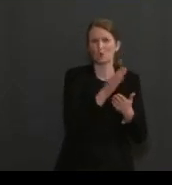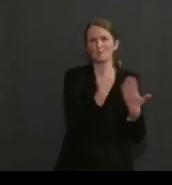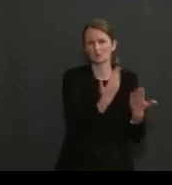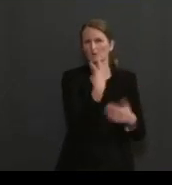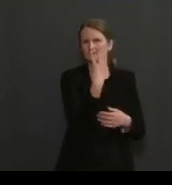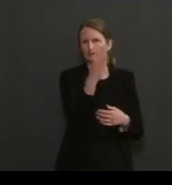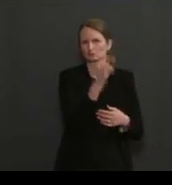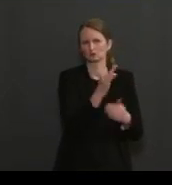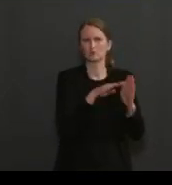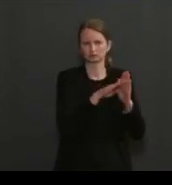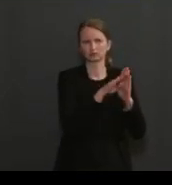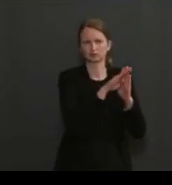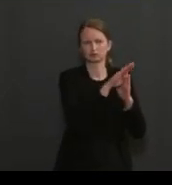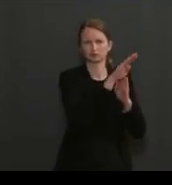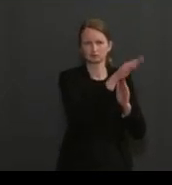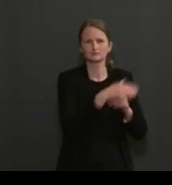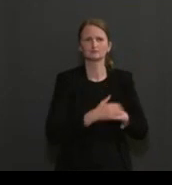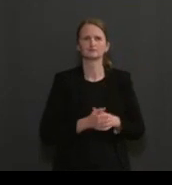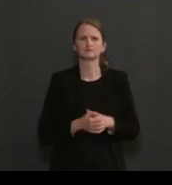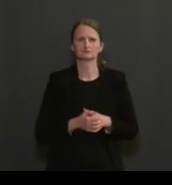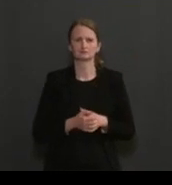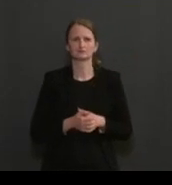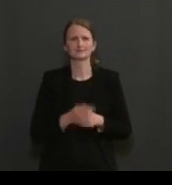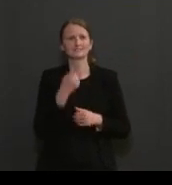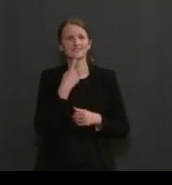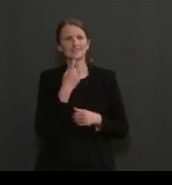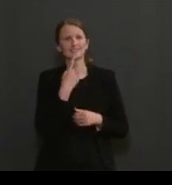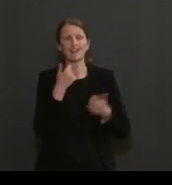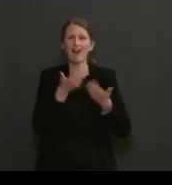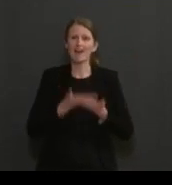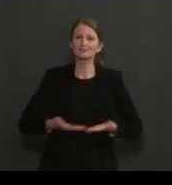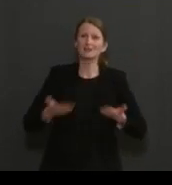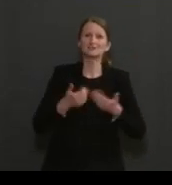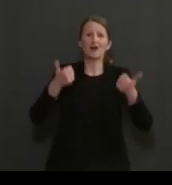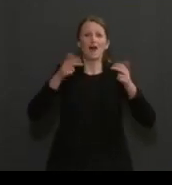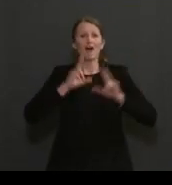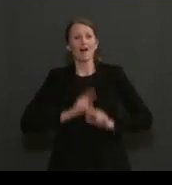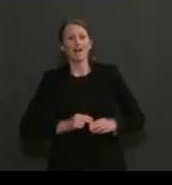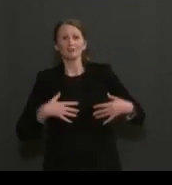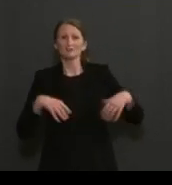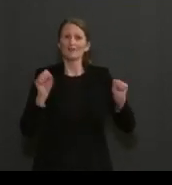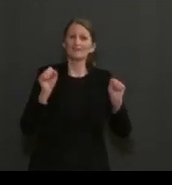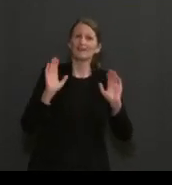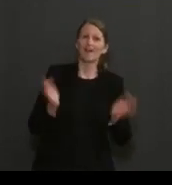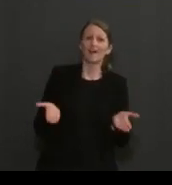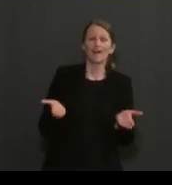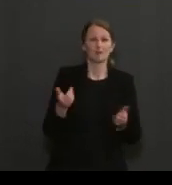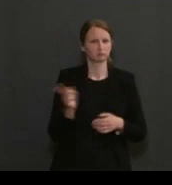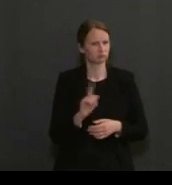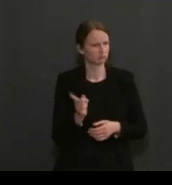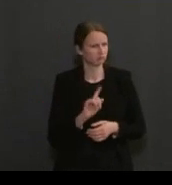Nous ne sommes donc pas encore hors de danger, c'est très clair, mais heureusement ces chiffres qui vont dans le bon sens doivent